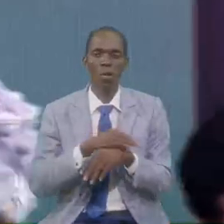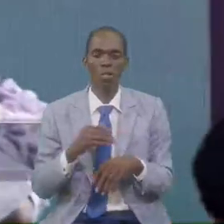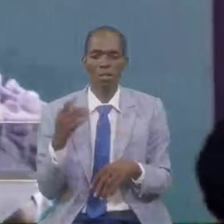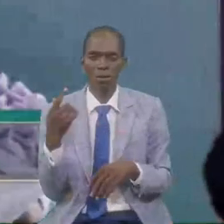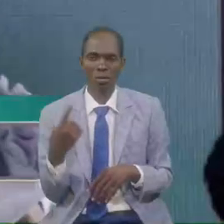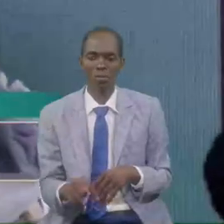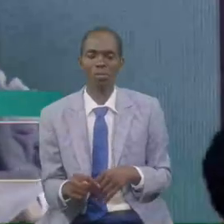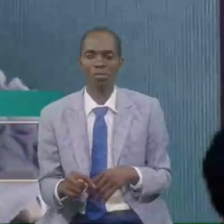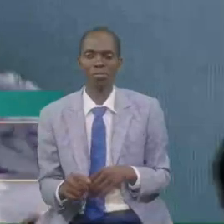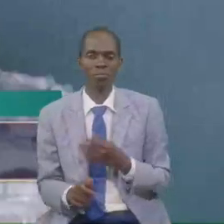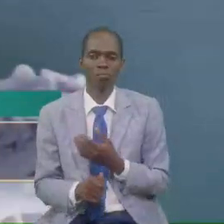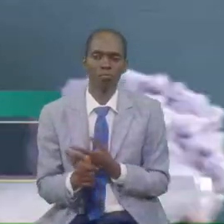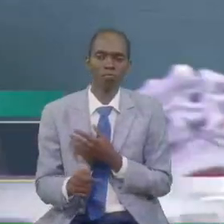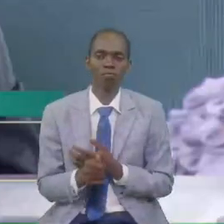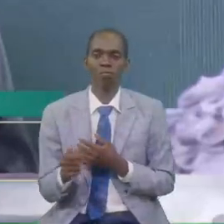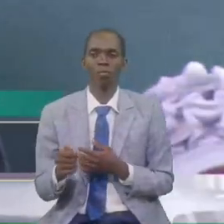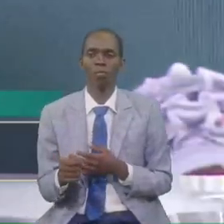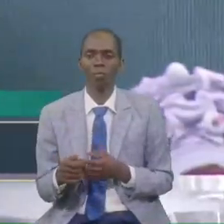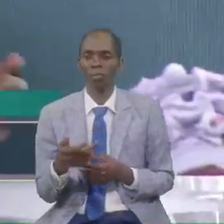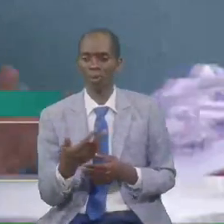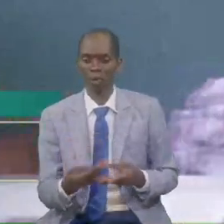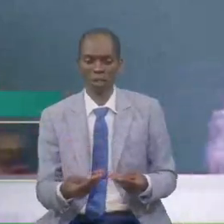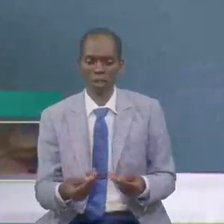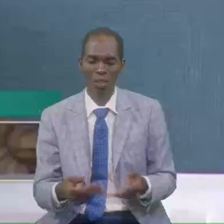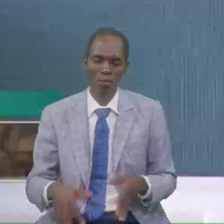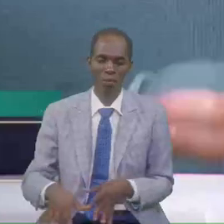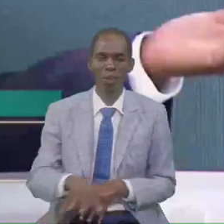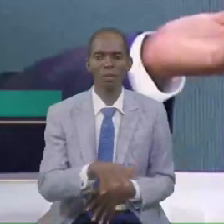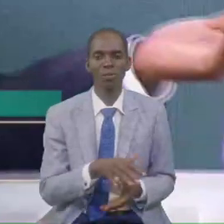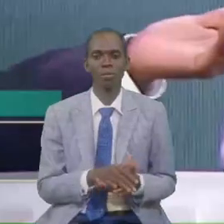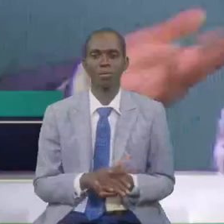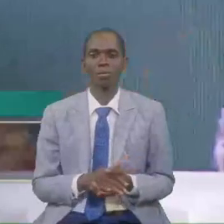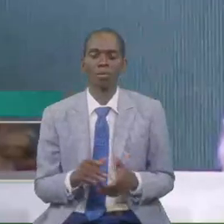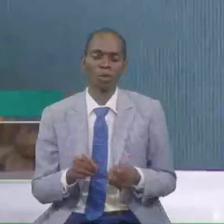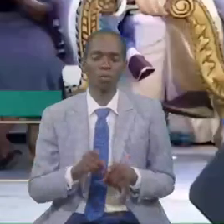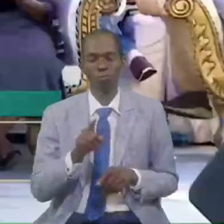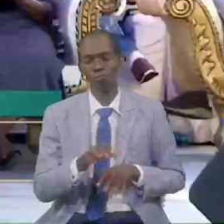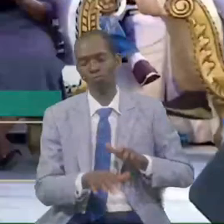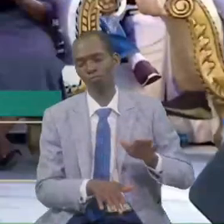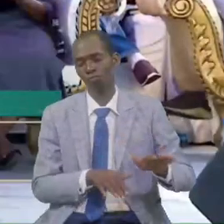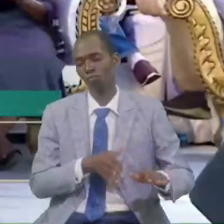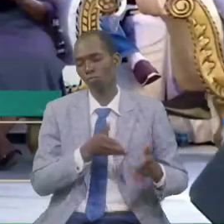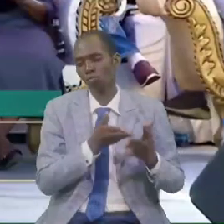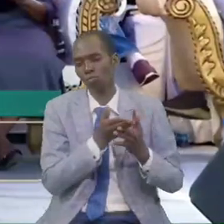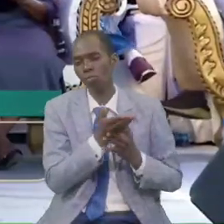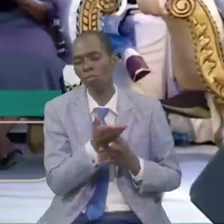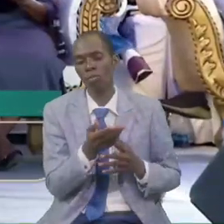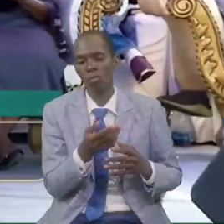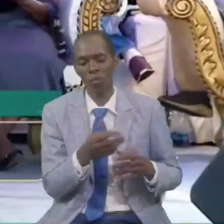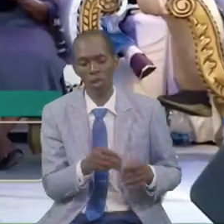Nous devons donc veiller sur les parcelles épineuses de la vie.